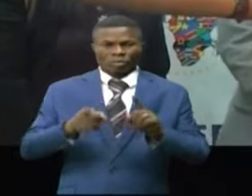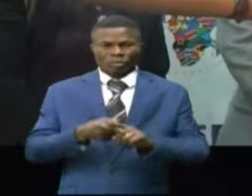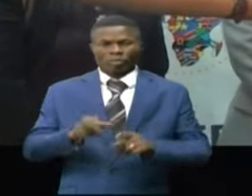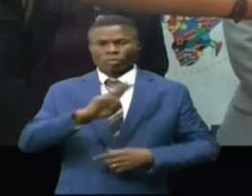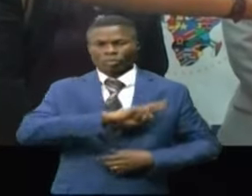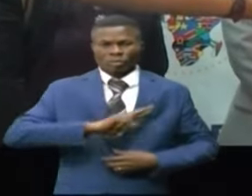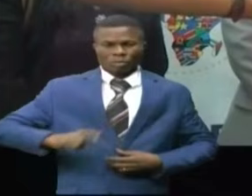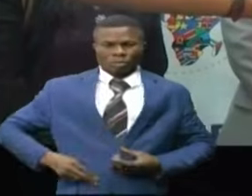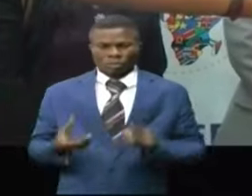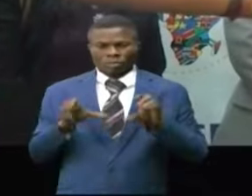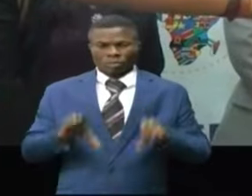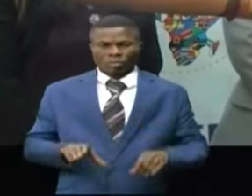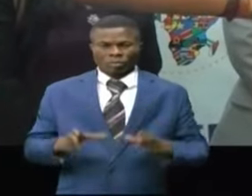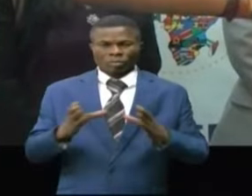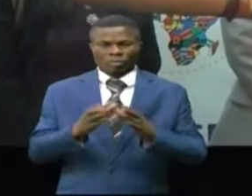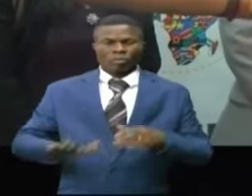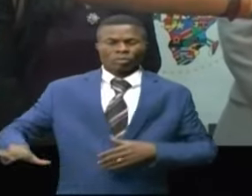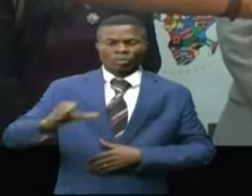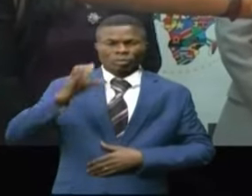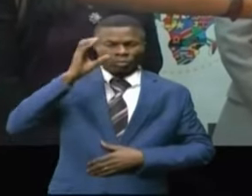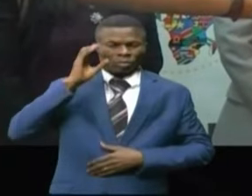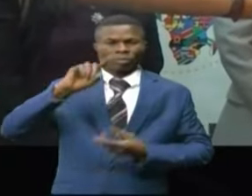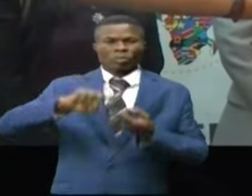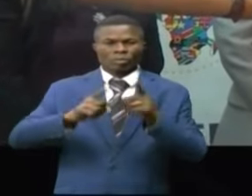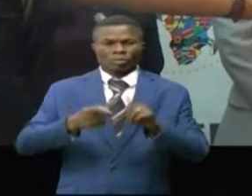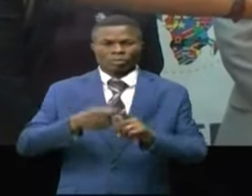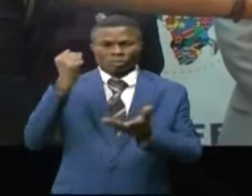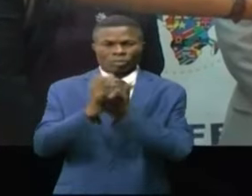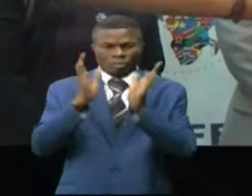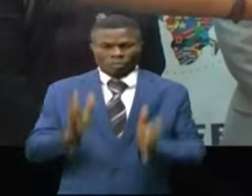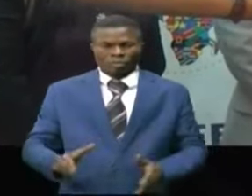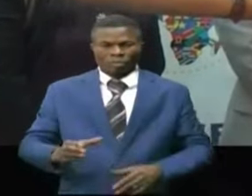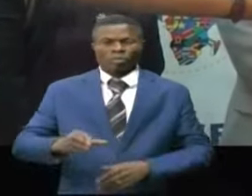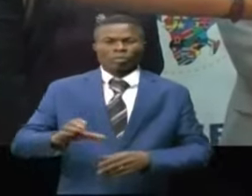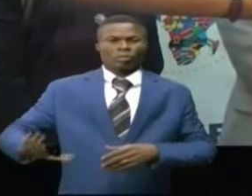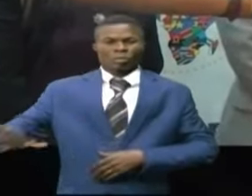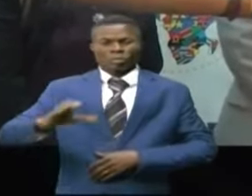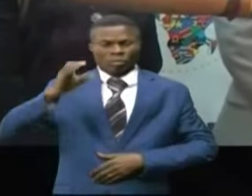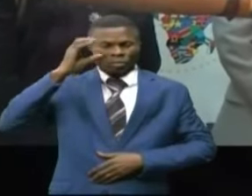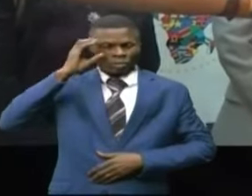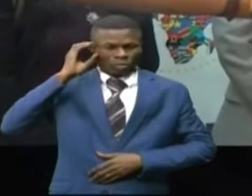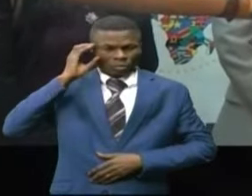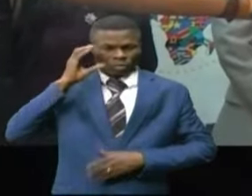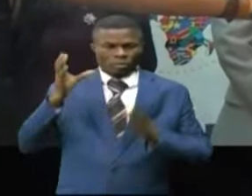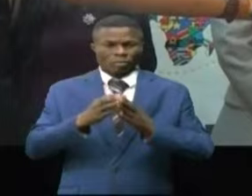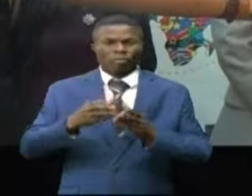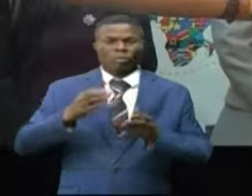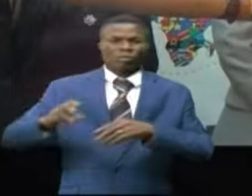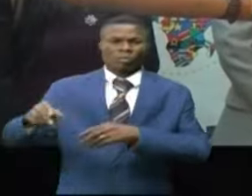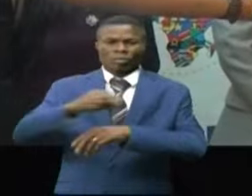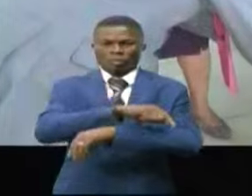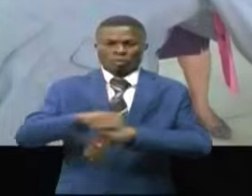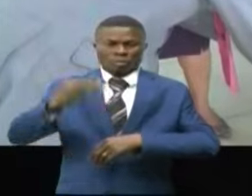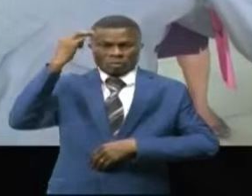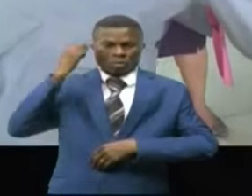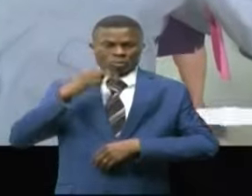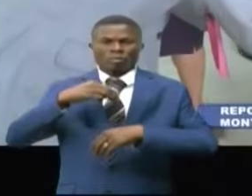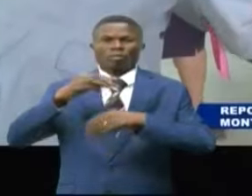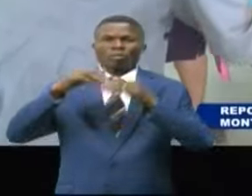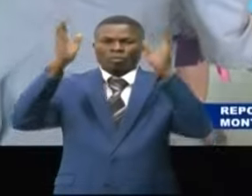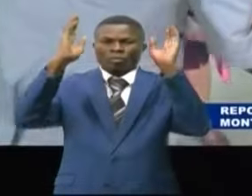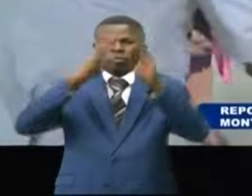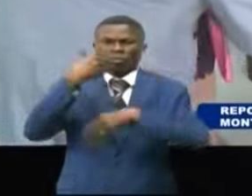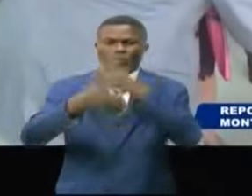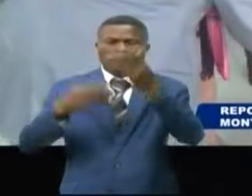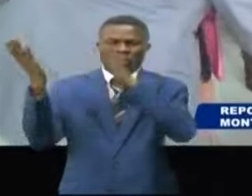République démocratique du Congo et la République de Corée, la relation entre l'ambassade de Corée et le ministère du Commerce va croître davantage. La RDC et la